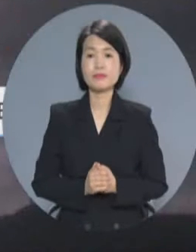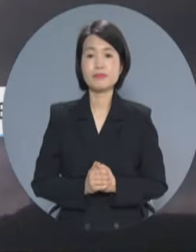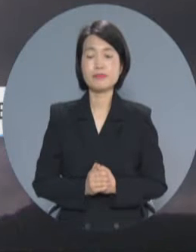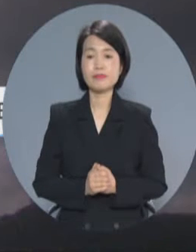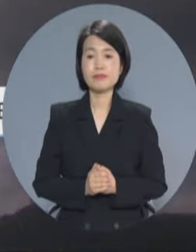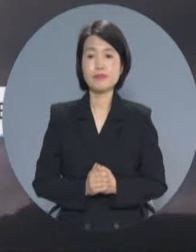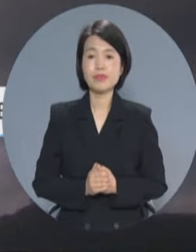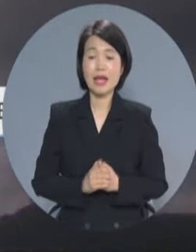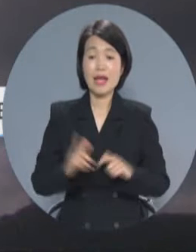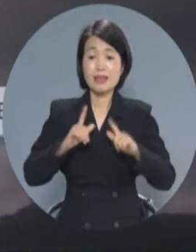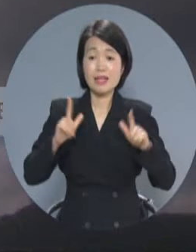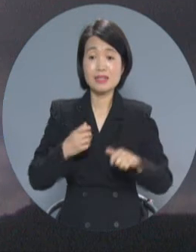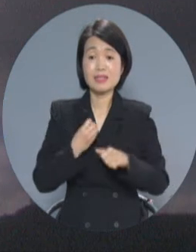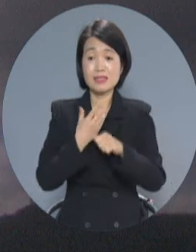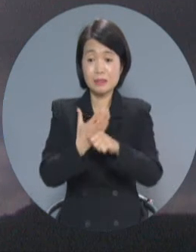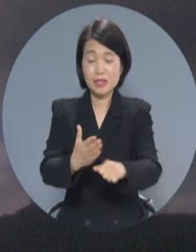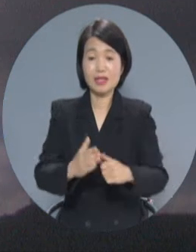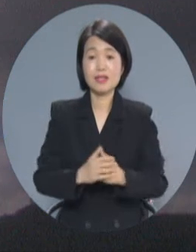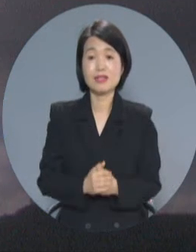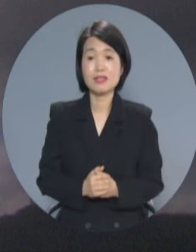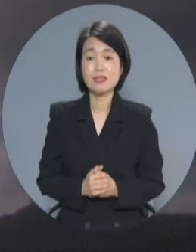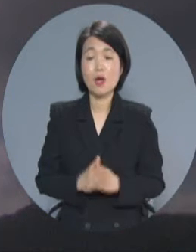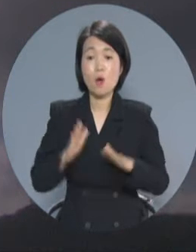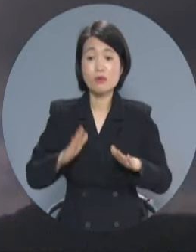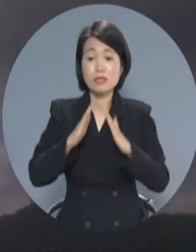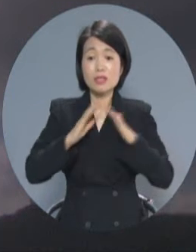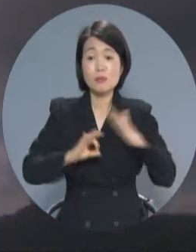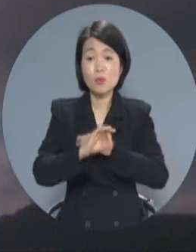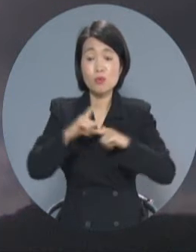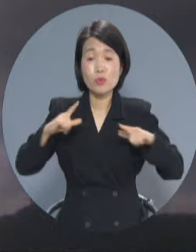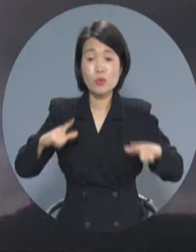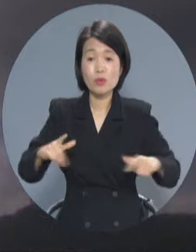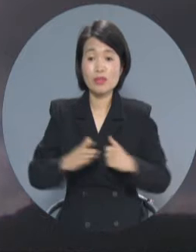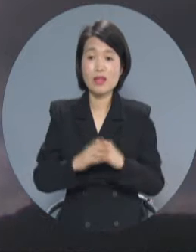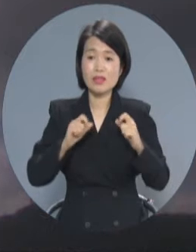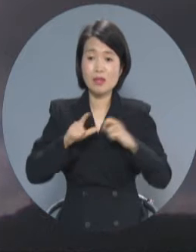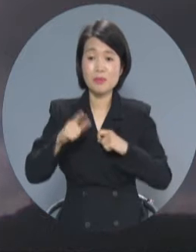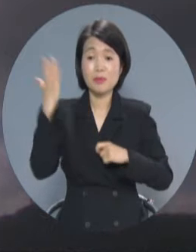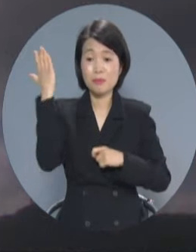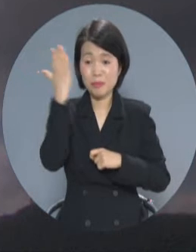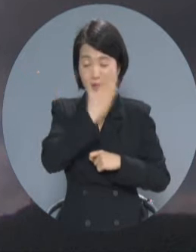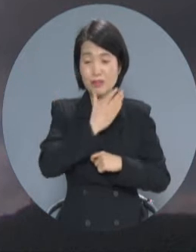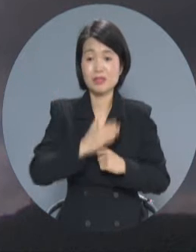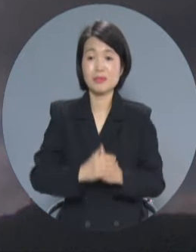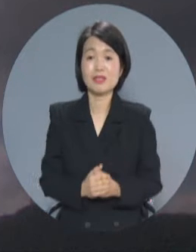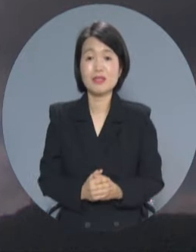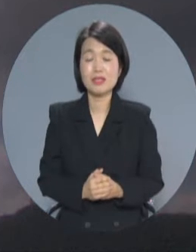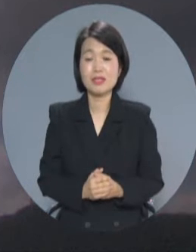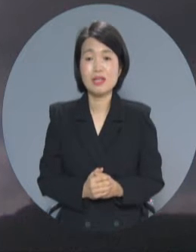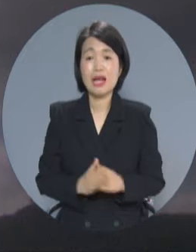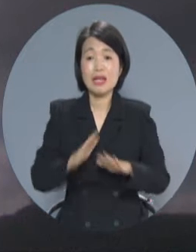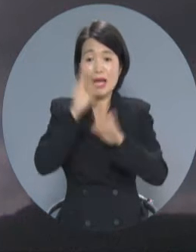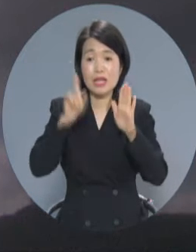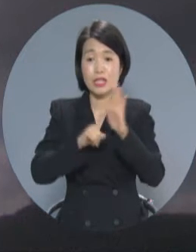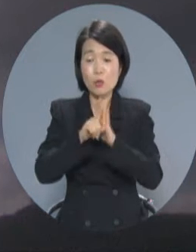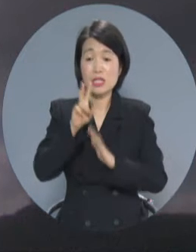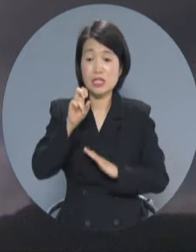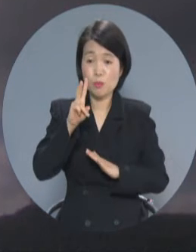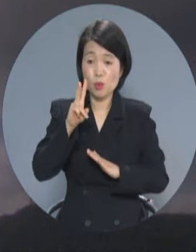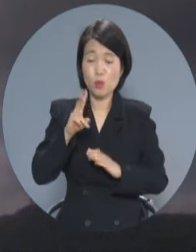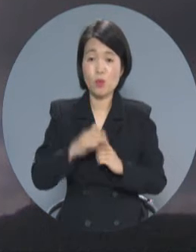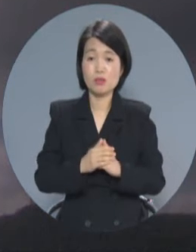여수 mbc ai 내일의 날씨 입니다 오늘 전남 동부권 은 대체로 맑은 날씨를 보였습니다 낮 기온도 22도